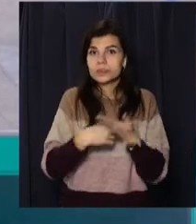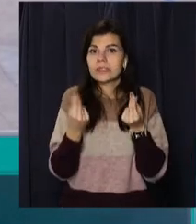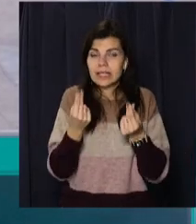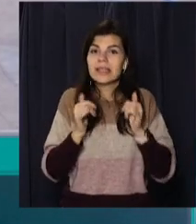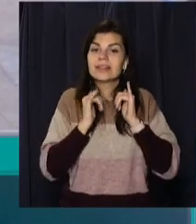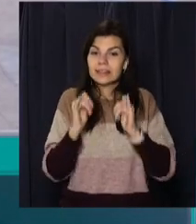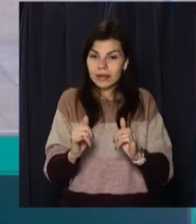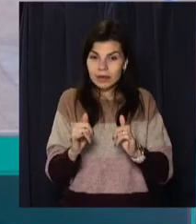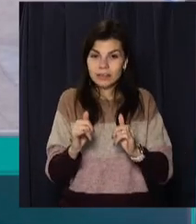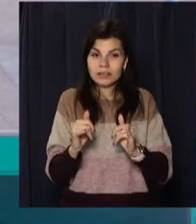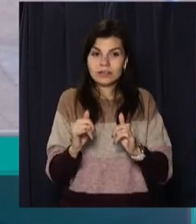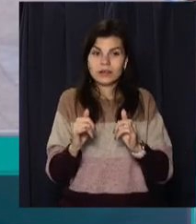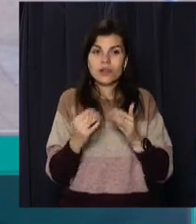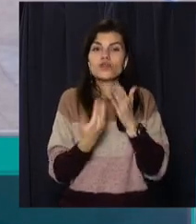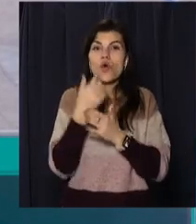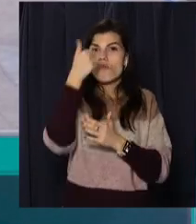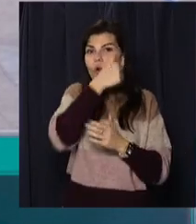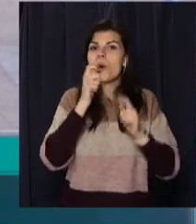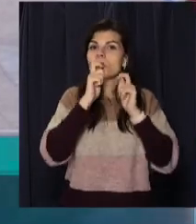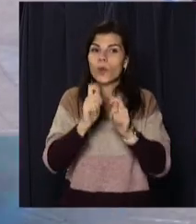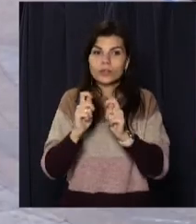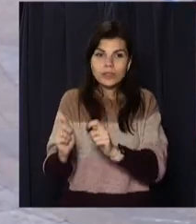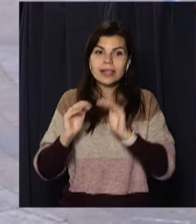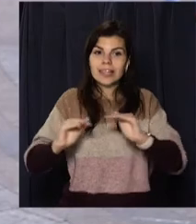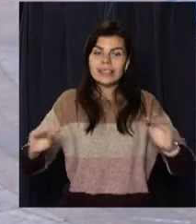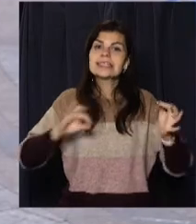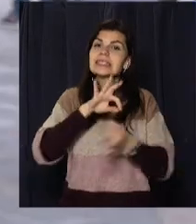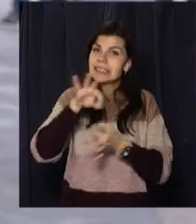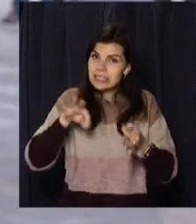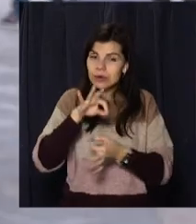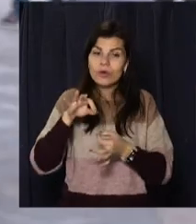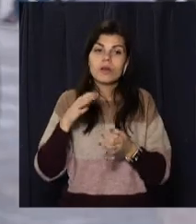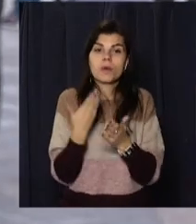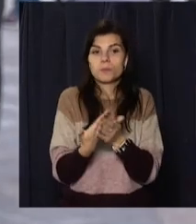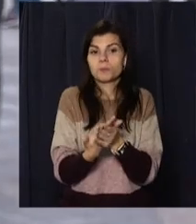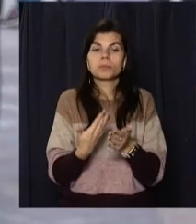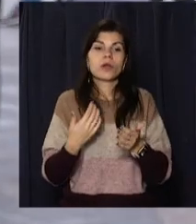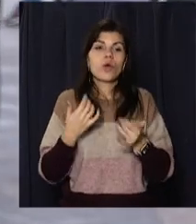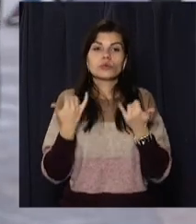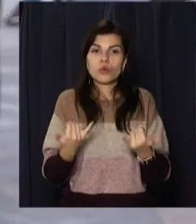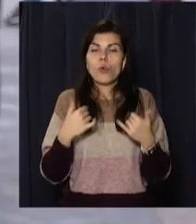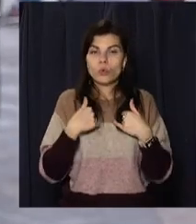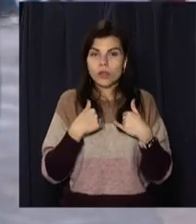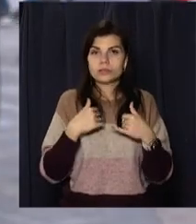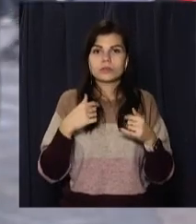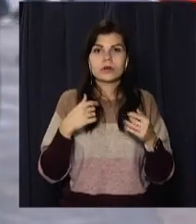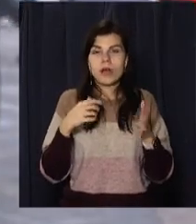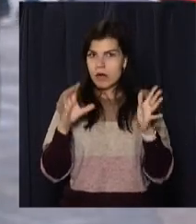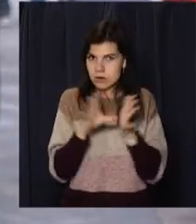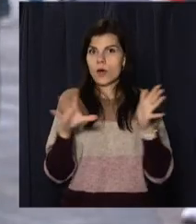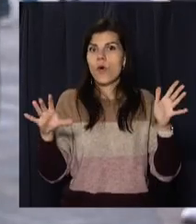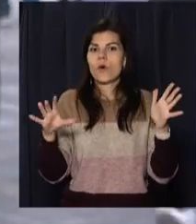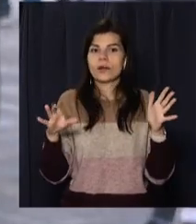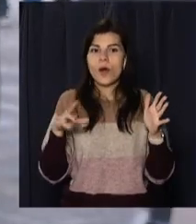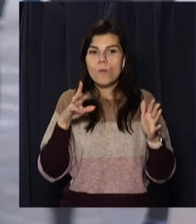для новогодних подарков детям-сиротам. Сегодня у нас абсолютный рекорд